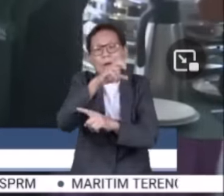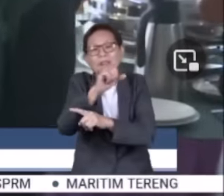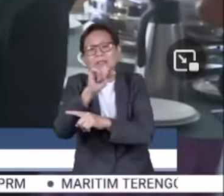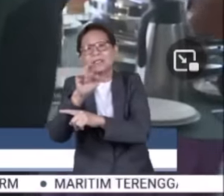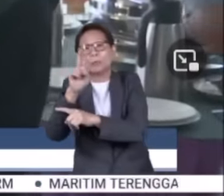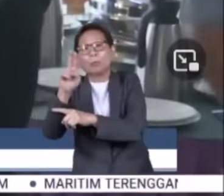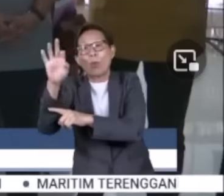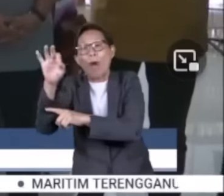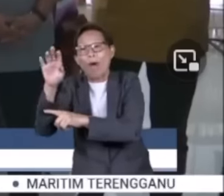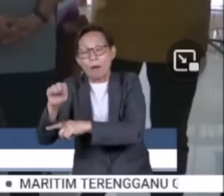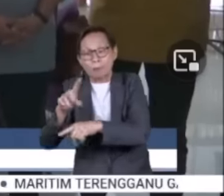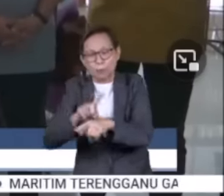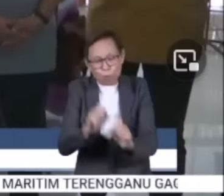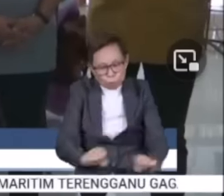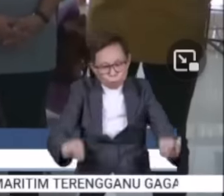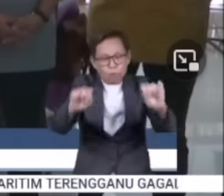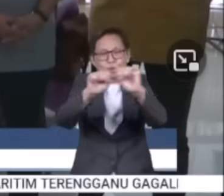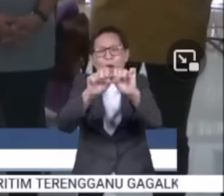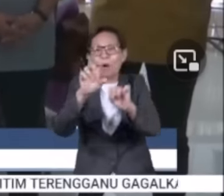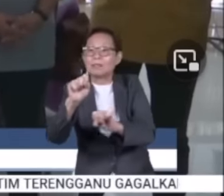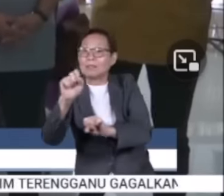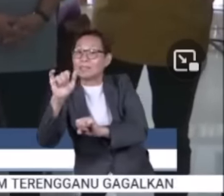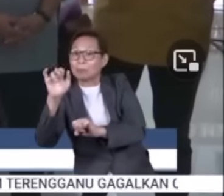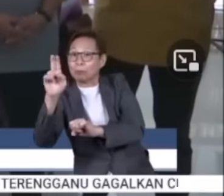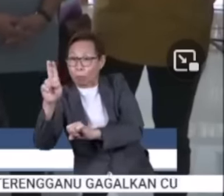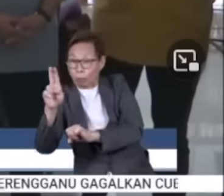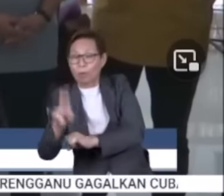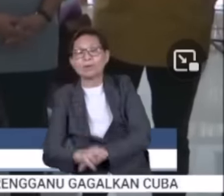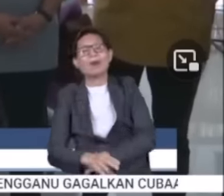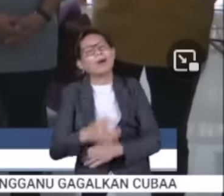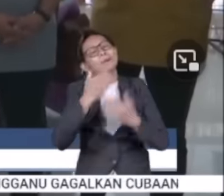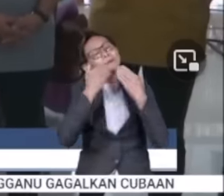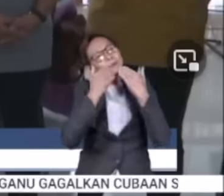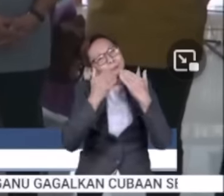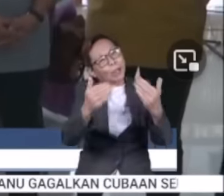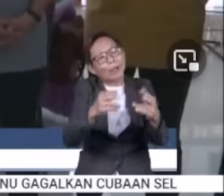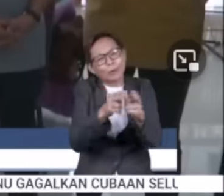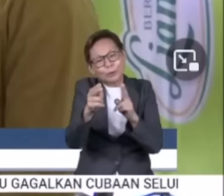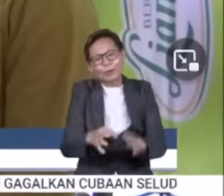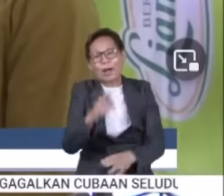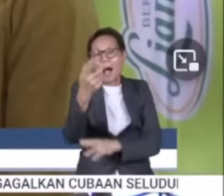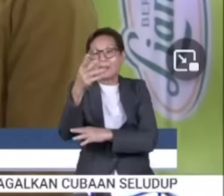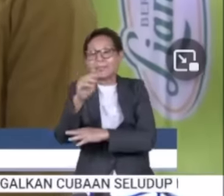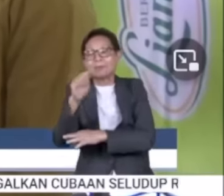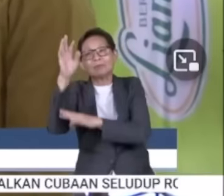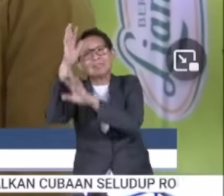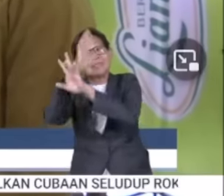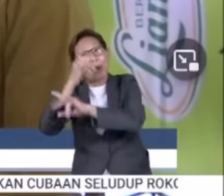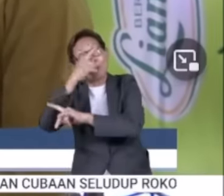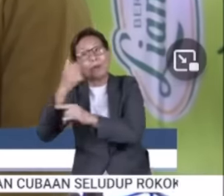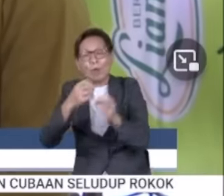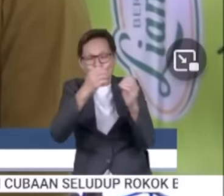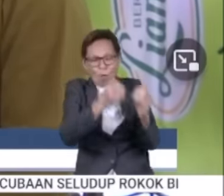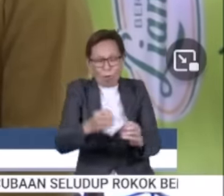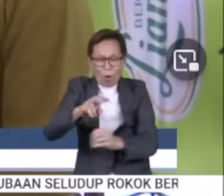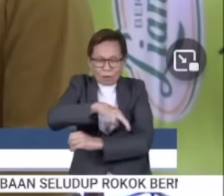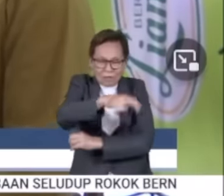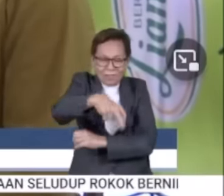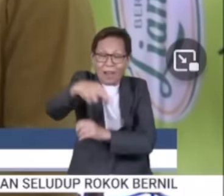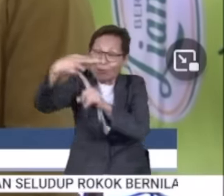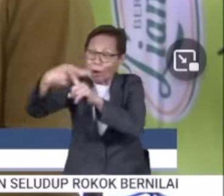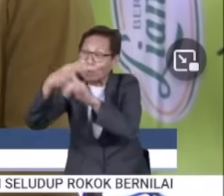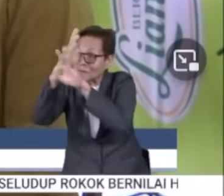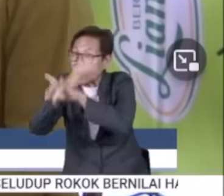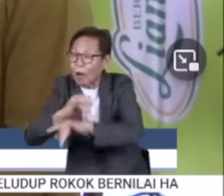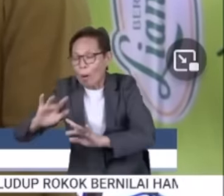di Surau Darul Ukhuwah Kemuyang Sibu. Dalam pada itu, beliau menghargai usaha pihak RTM Sarawak atas penganjuran Jelajah Ramadan